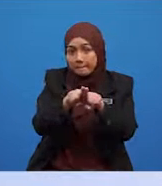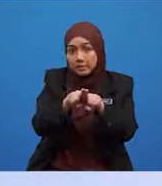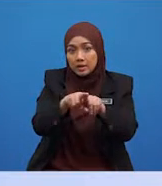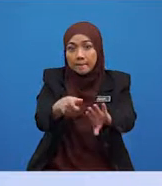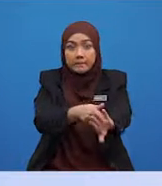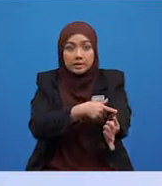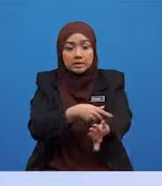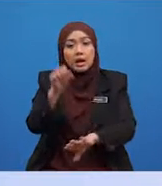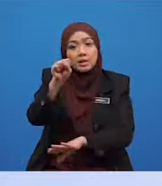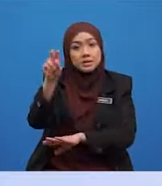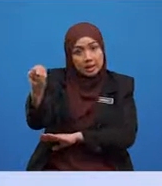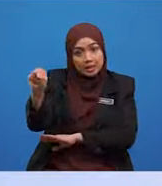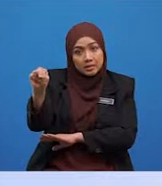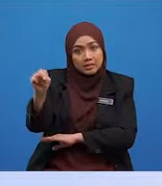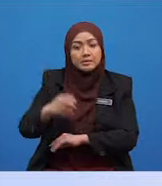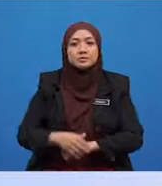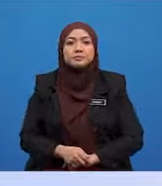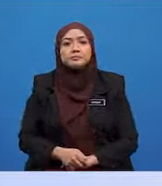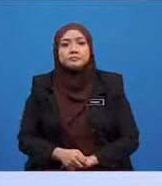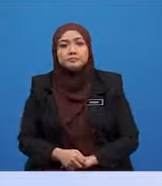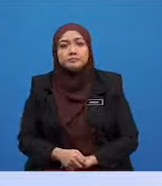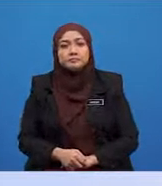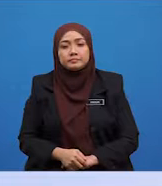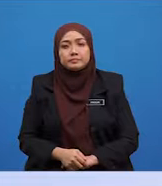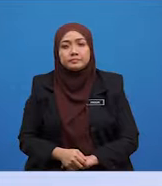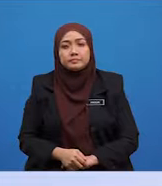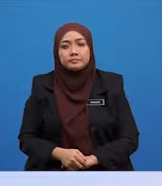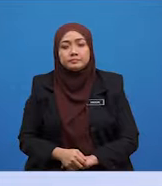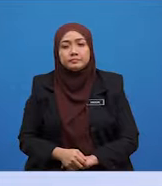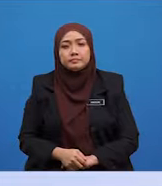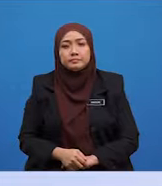cm, hitung panjang perentas MN.